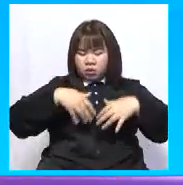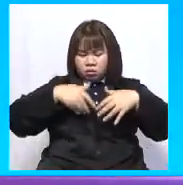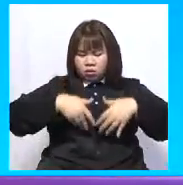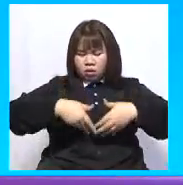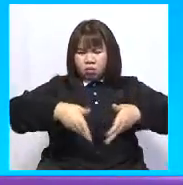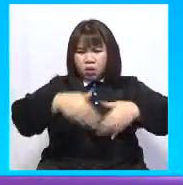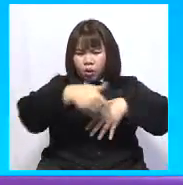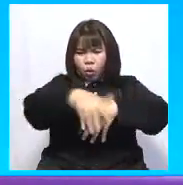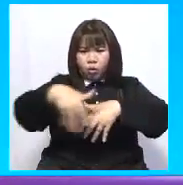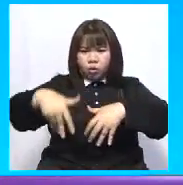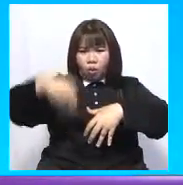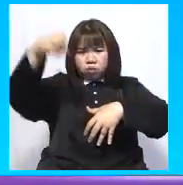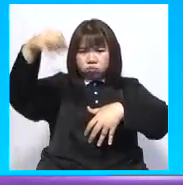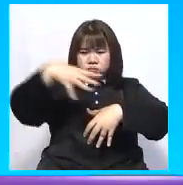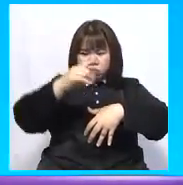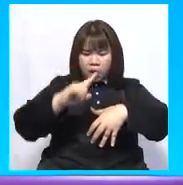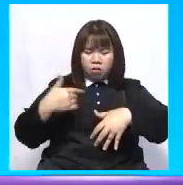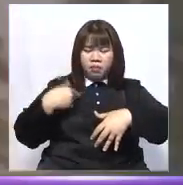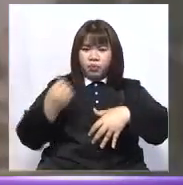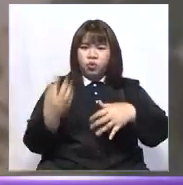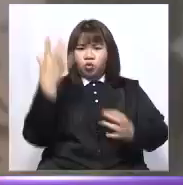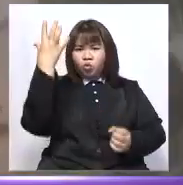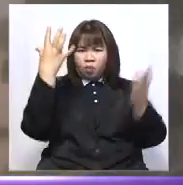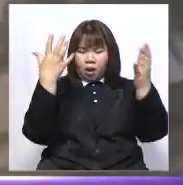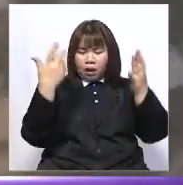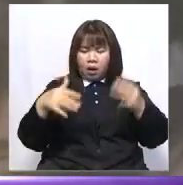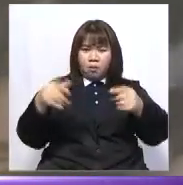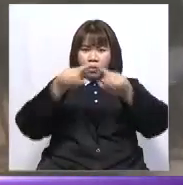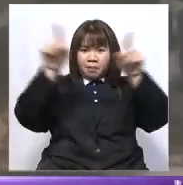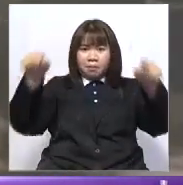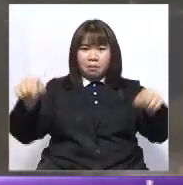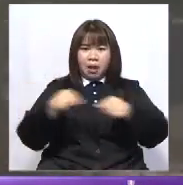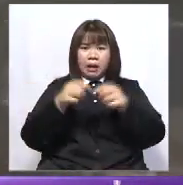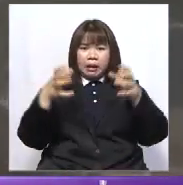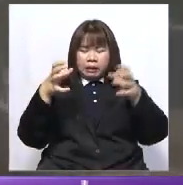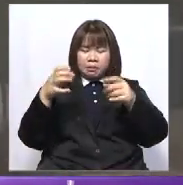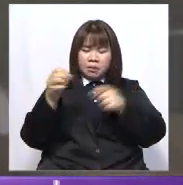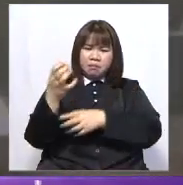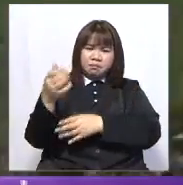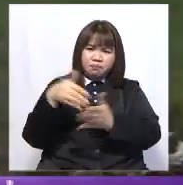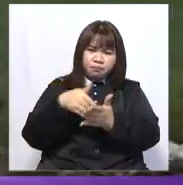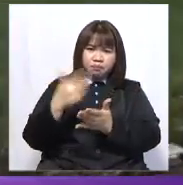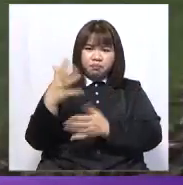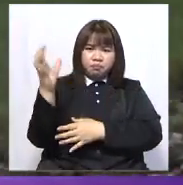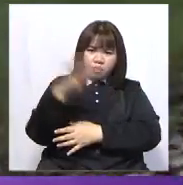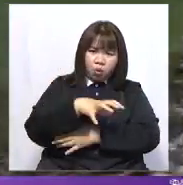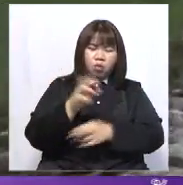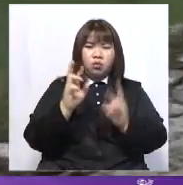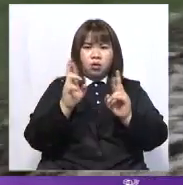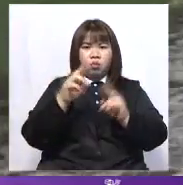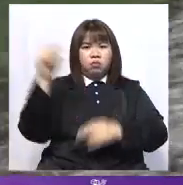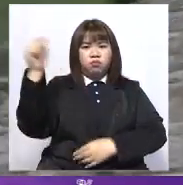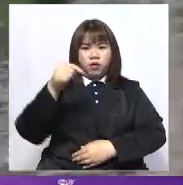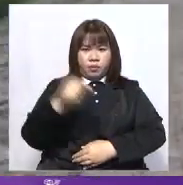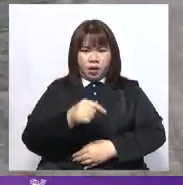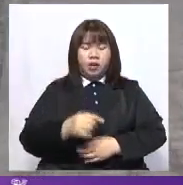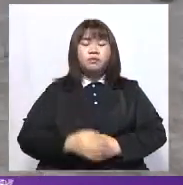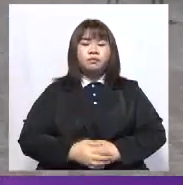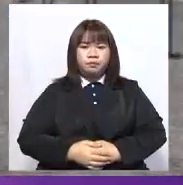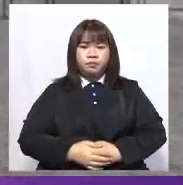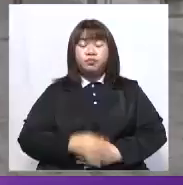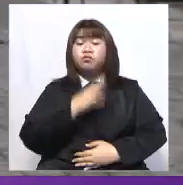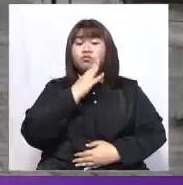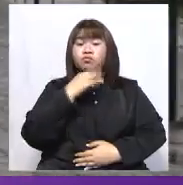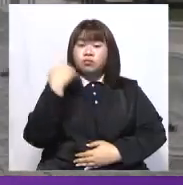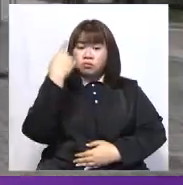ไม้ใหญ่หลีกเลี่ยงการอยู่ใกล้กับป้ายโฆษณาที่ไม่แข็งแรงรวมถึงให้ระวังอันตรายจากฟ้าผ่าด้วยส่วนพี่น้องเกษ